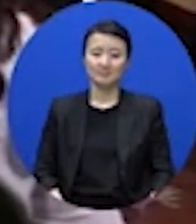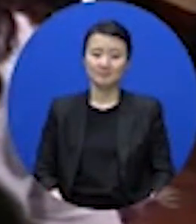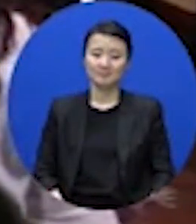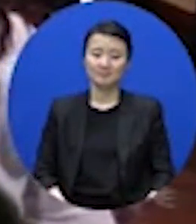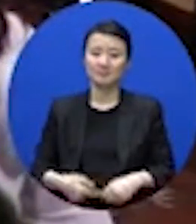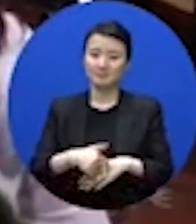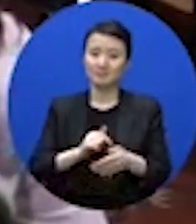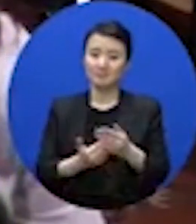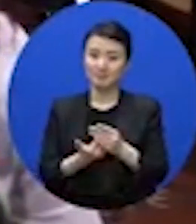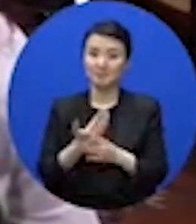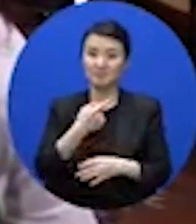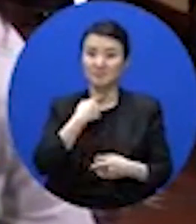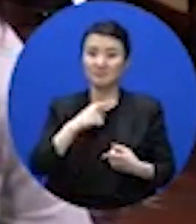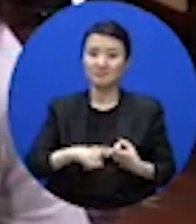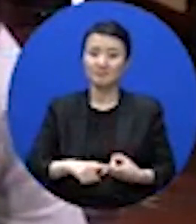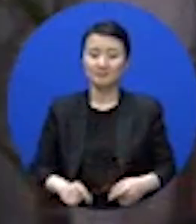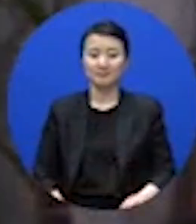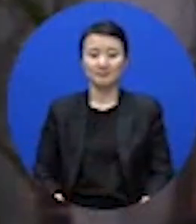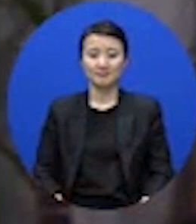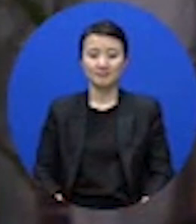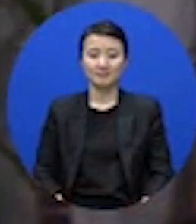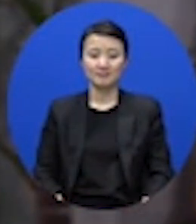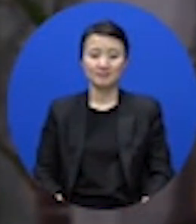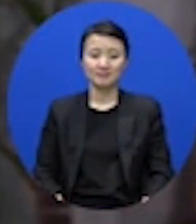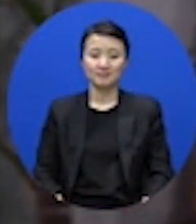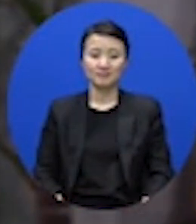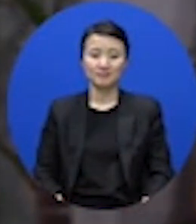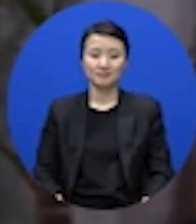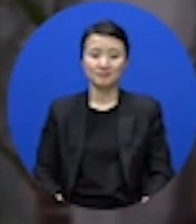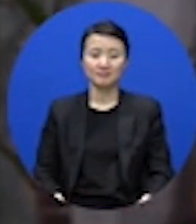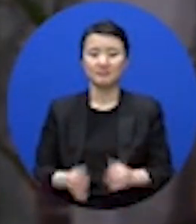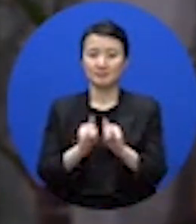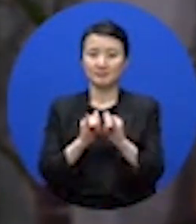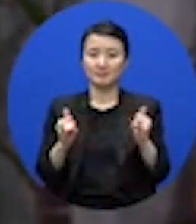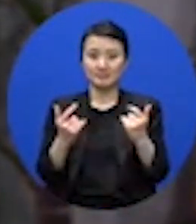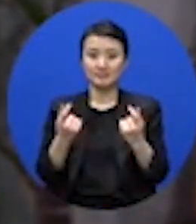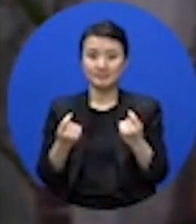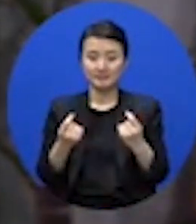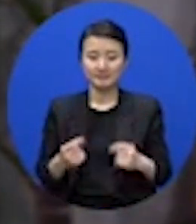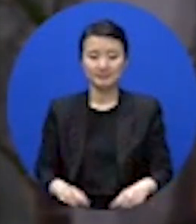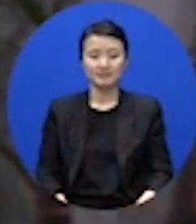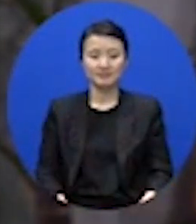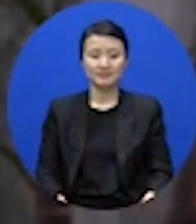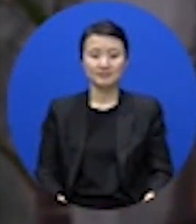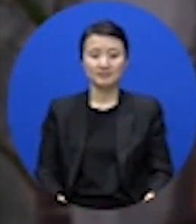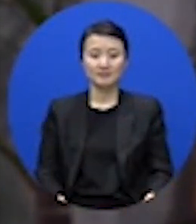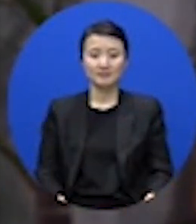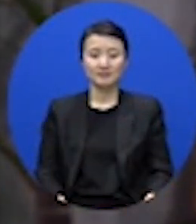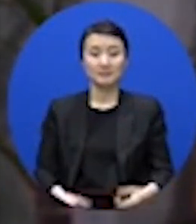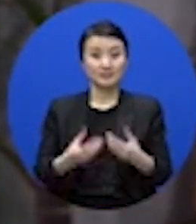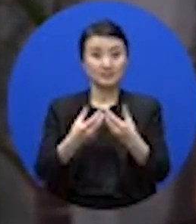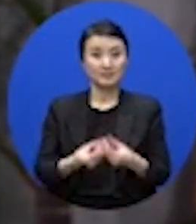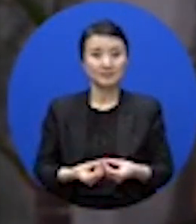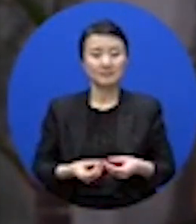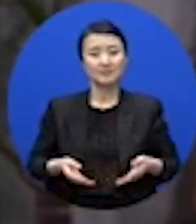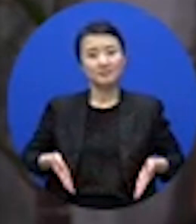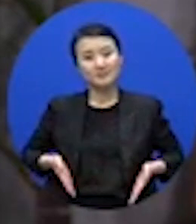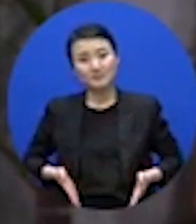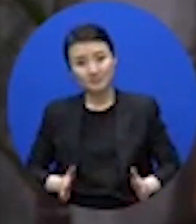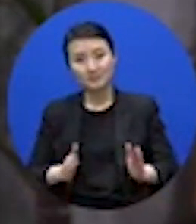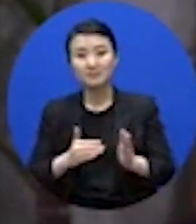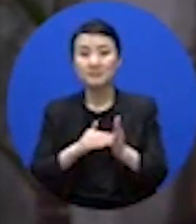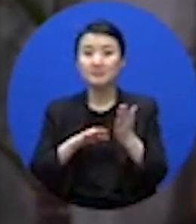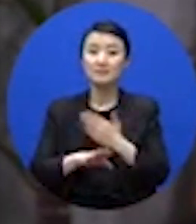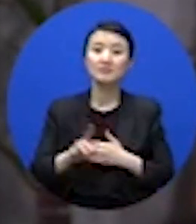우리 사람도 그렇지 않아요? 어때요? 태어나려고 힘들고 태어나서 초등학교 때는